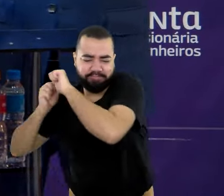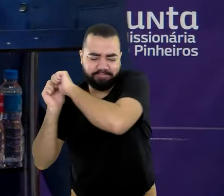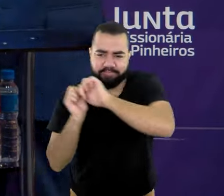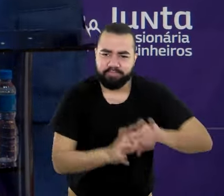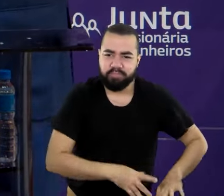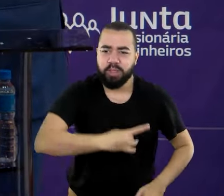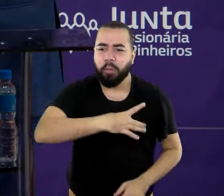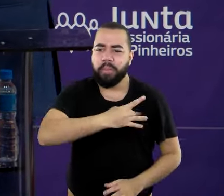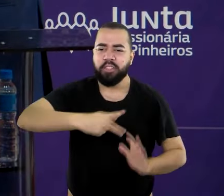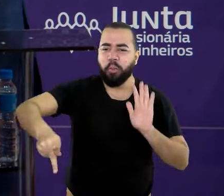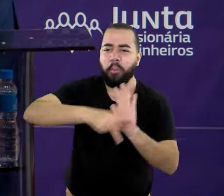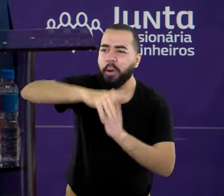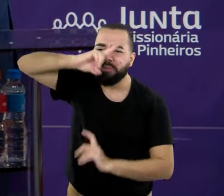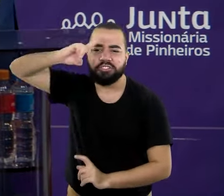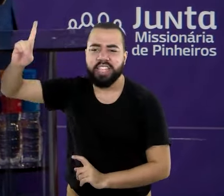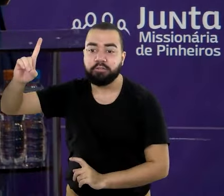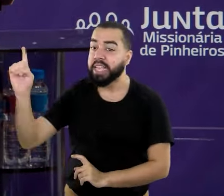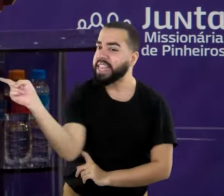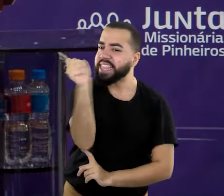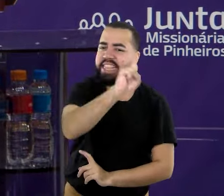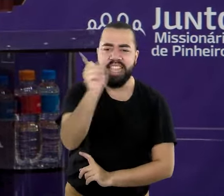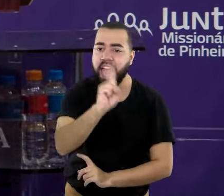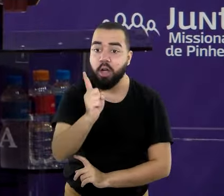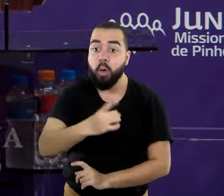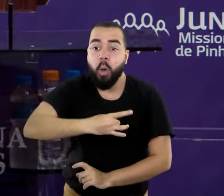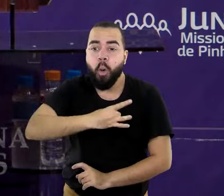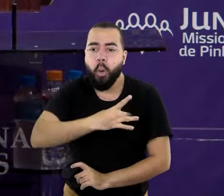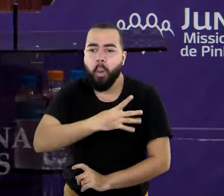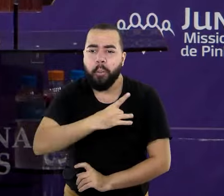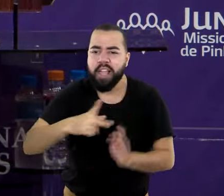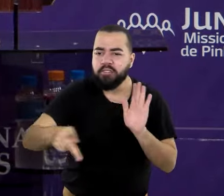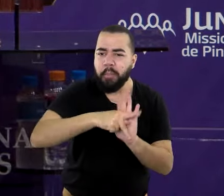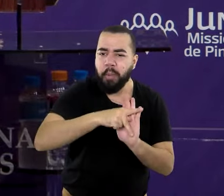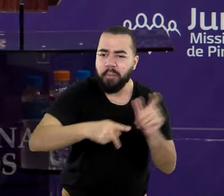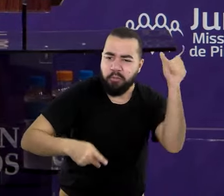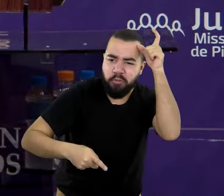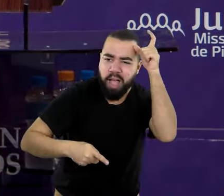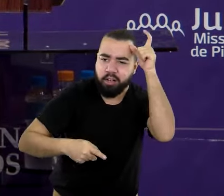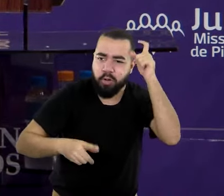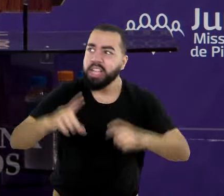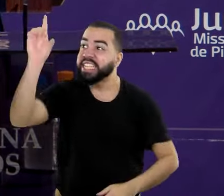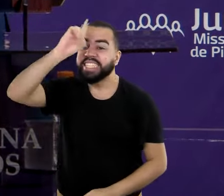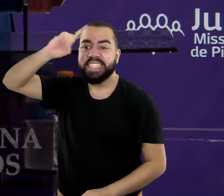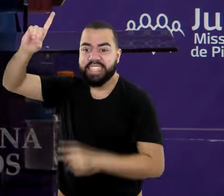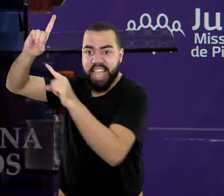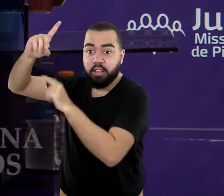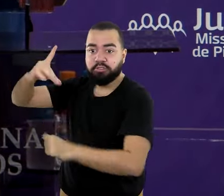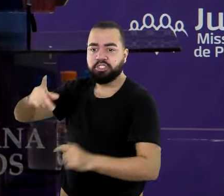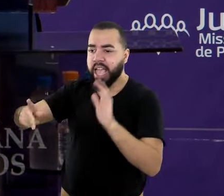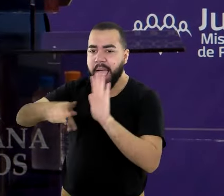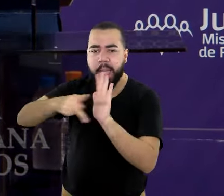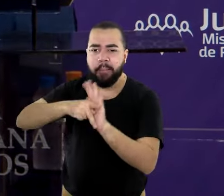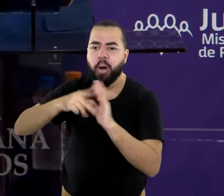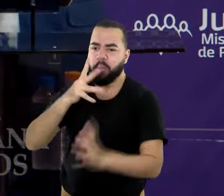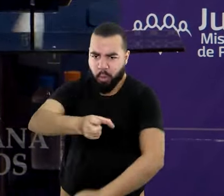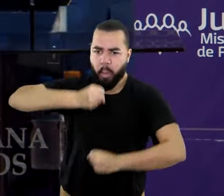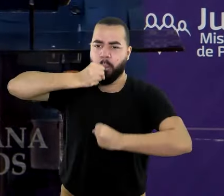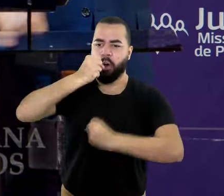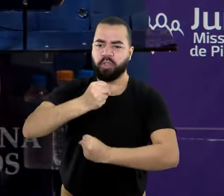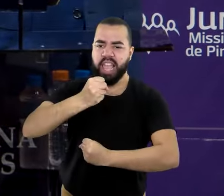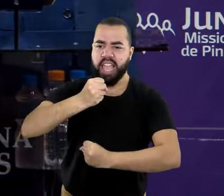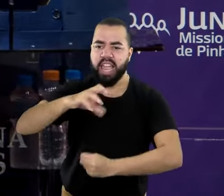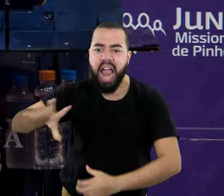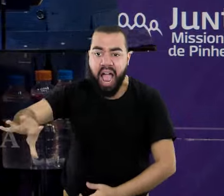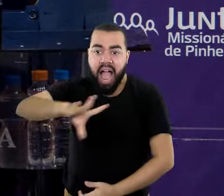não vem de Deus. 하나님이 주신 것은 능력입니다. Porque o que vem de Deus é poder. 사랑입니다. É amor.